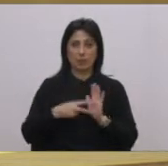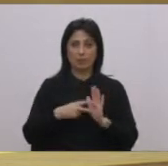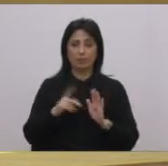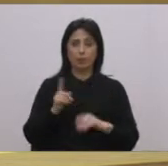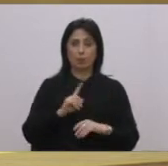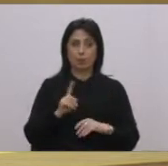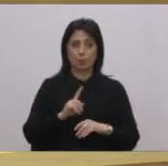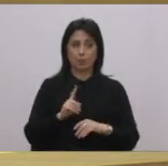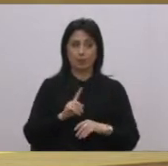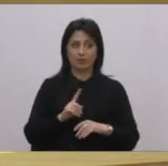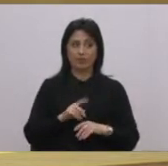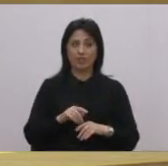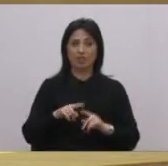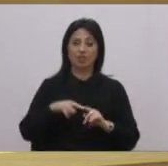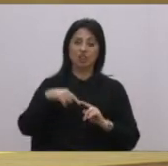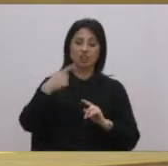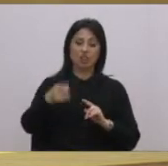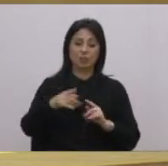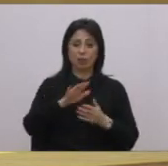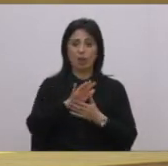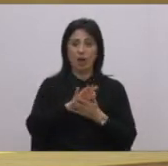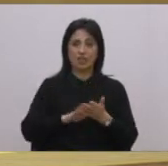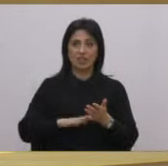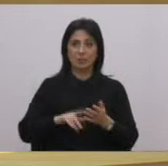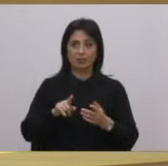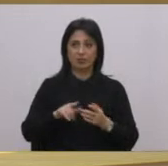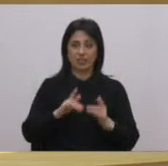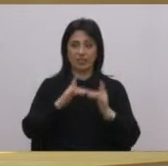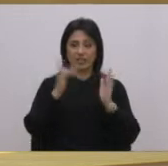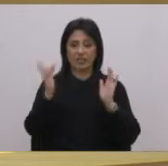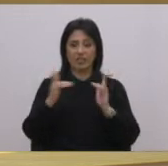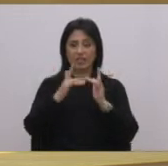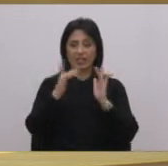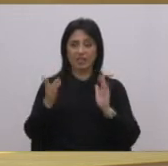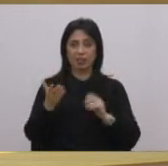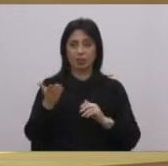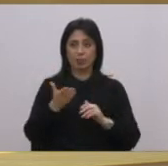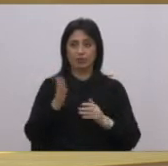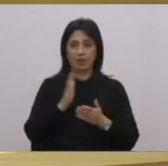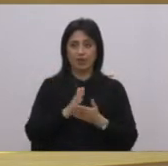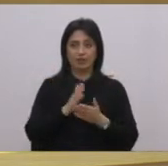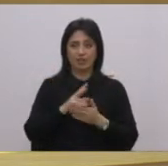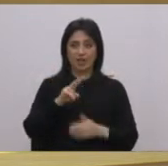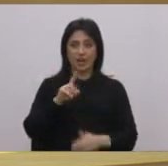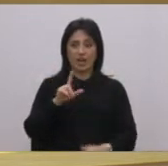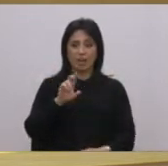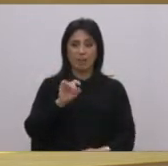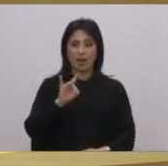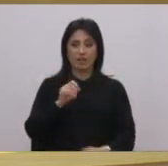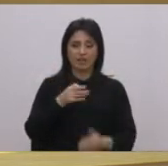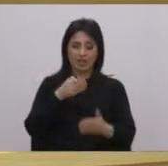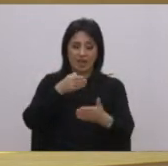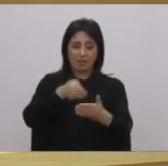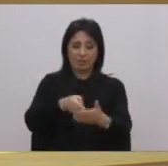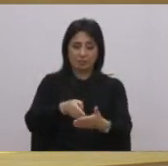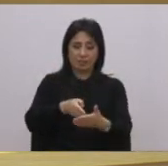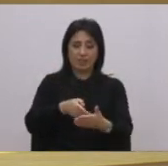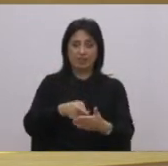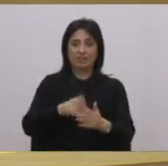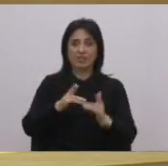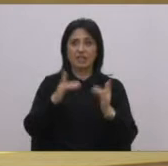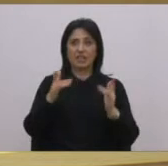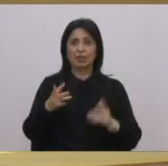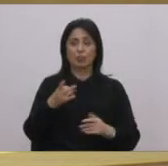რომ შემდგომში გაგრძელებულიყო და ხიდები, რომელიც არის ლებარდემდე მისასვლელად, ეს